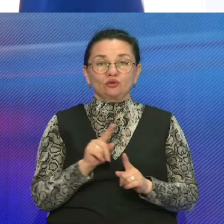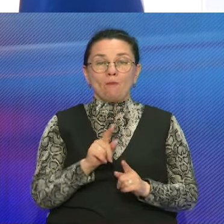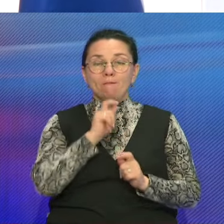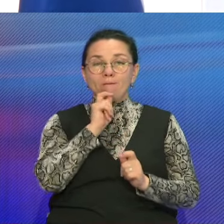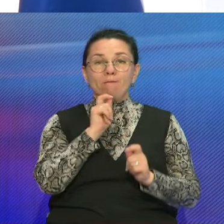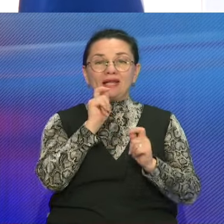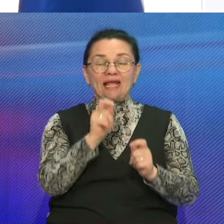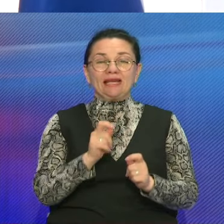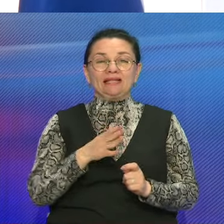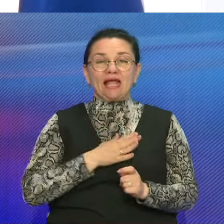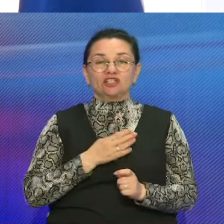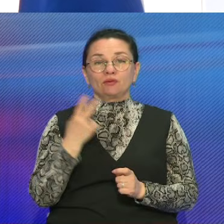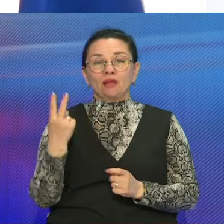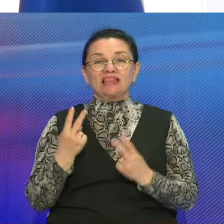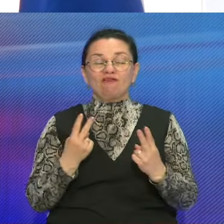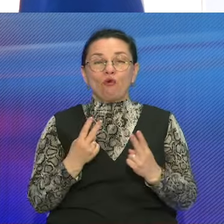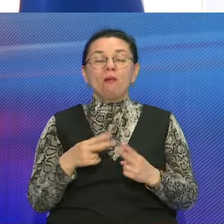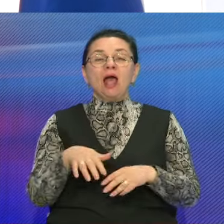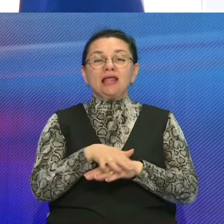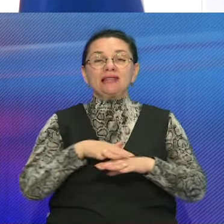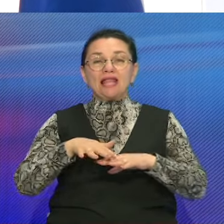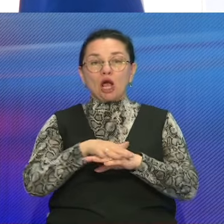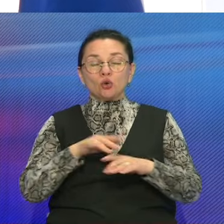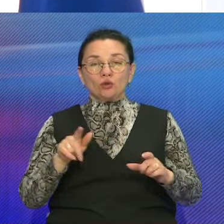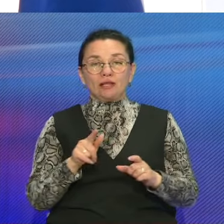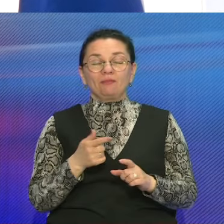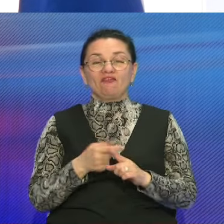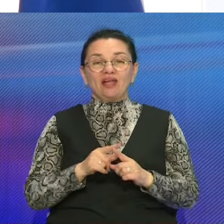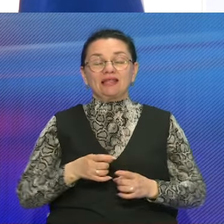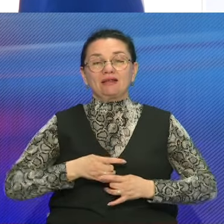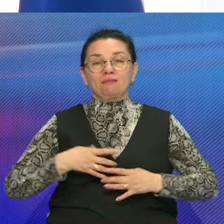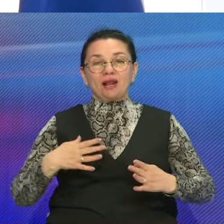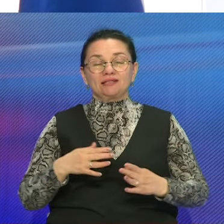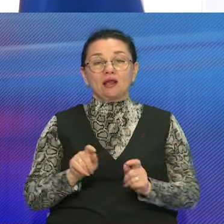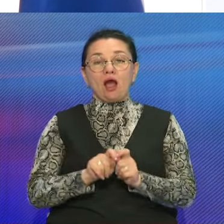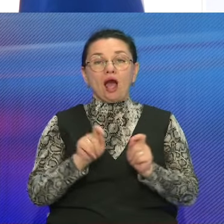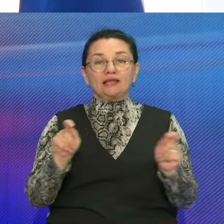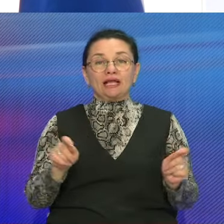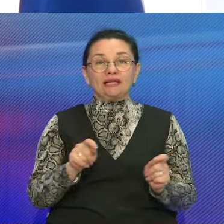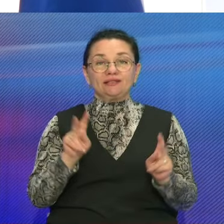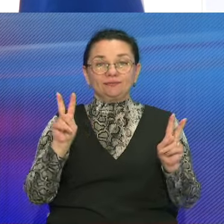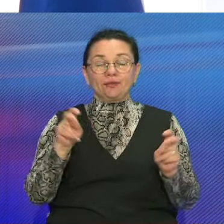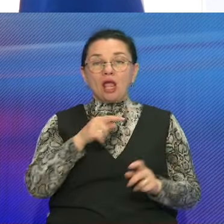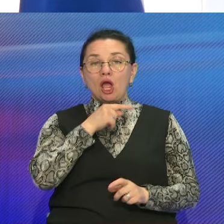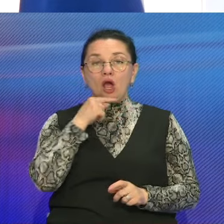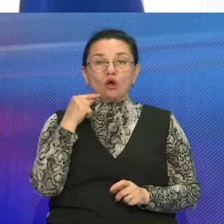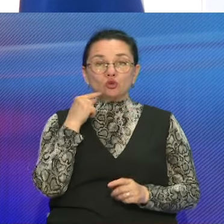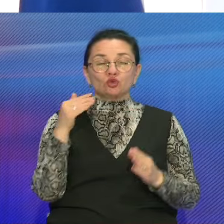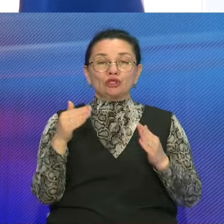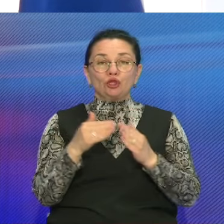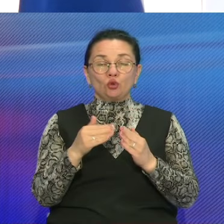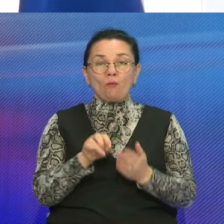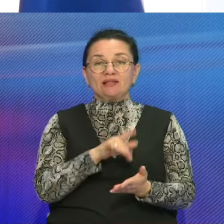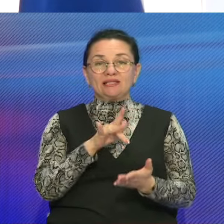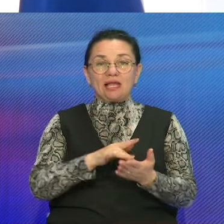нашим двум народам что-то ценное в этот замечательный праздник, это открыть Русский дом или Центр науки и культуры.